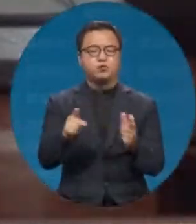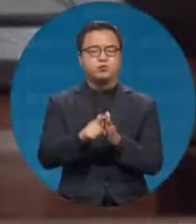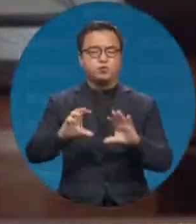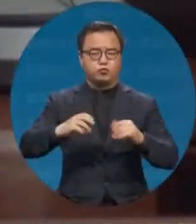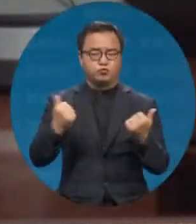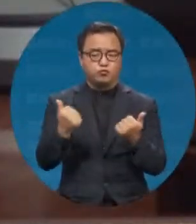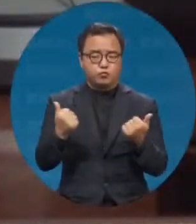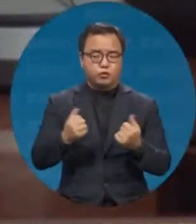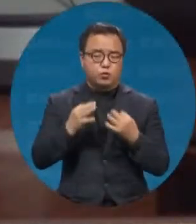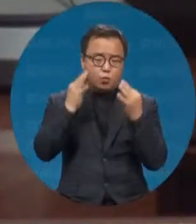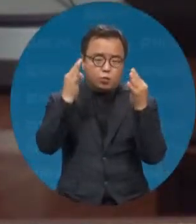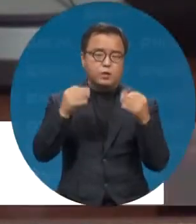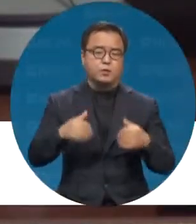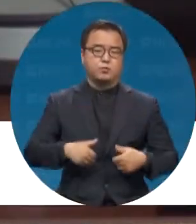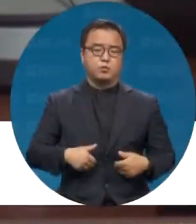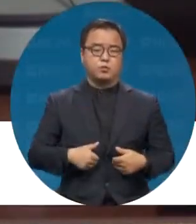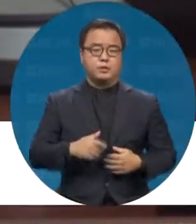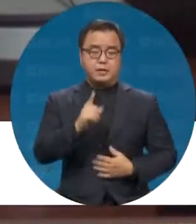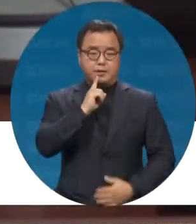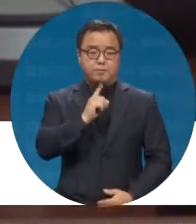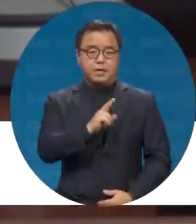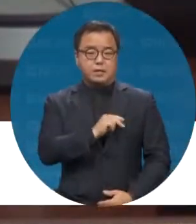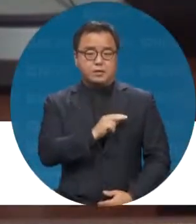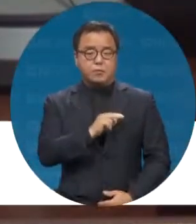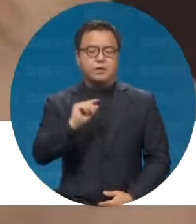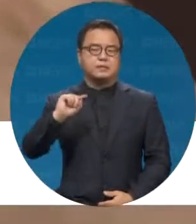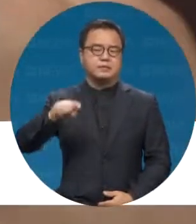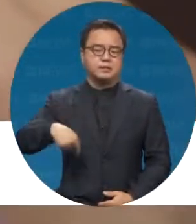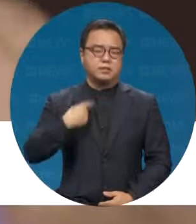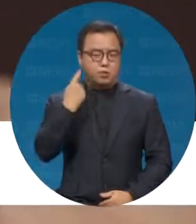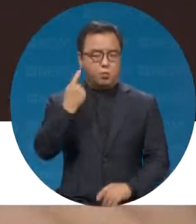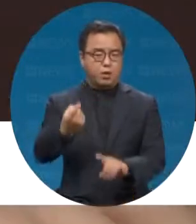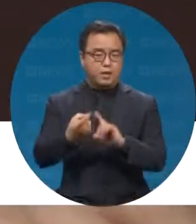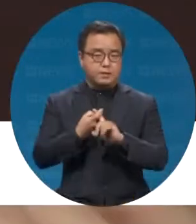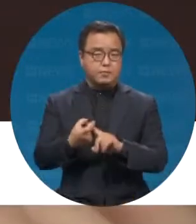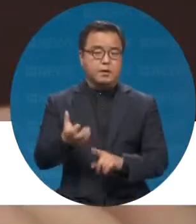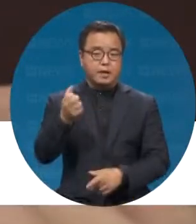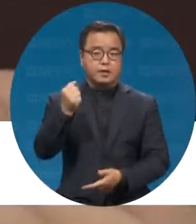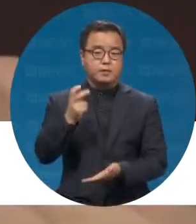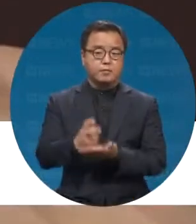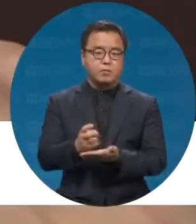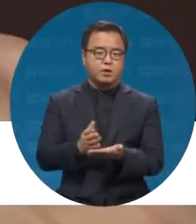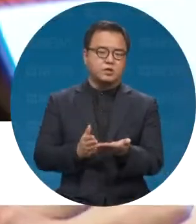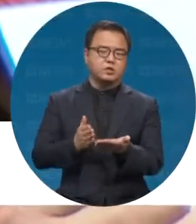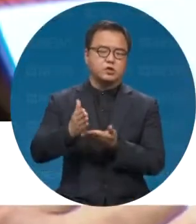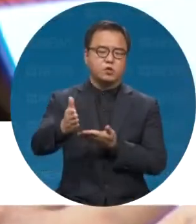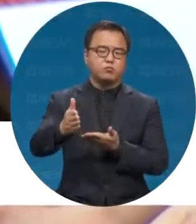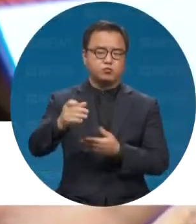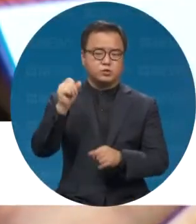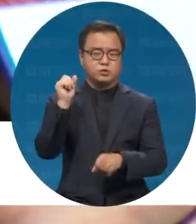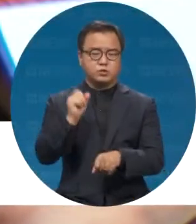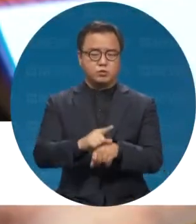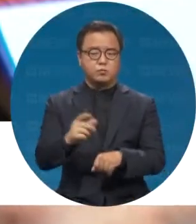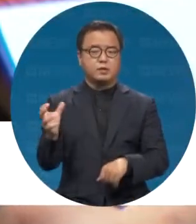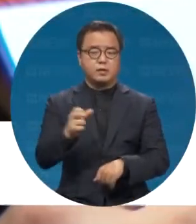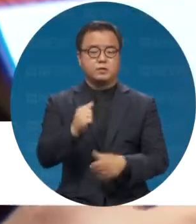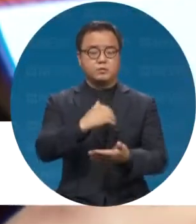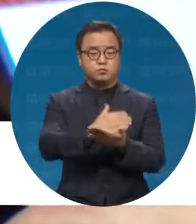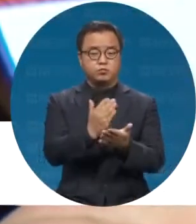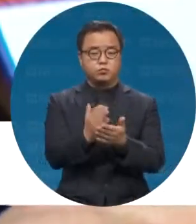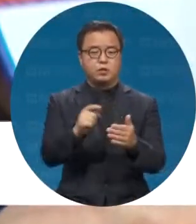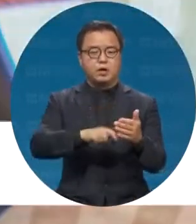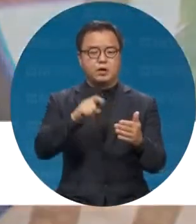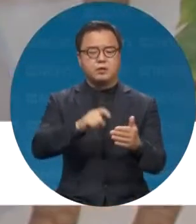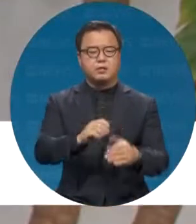강조합니다. 의원들이 정말 자신들이 관심이 있는 법 그리고 전문성이 있는 분야에서